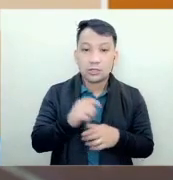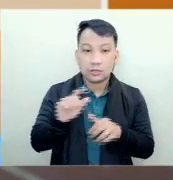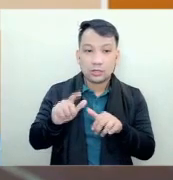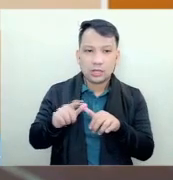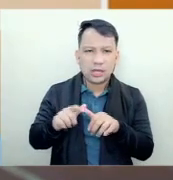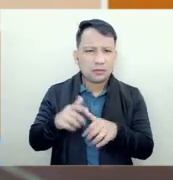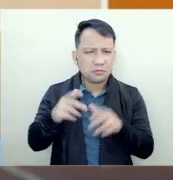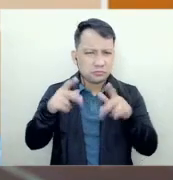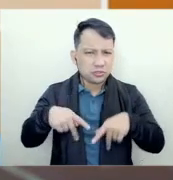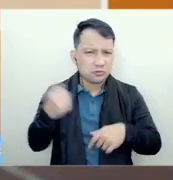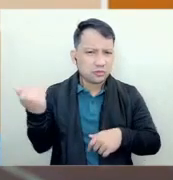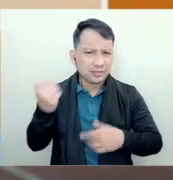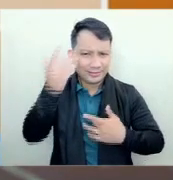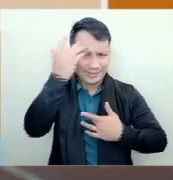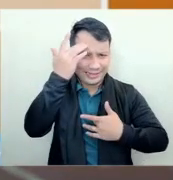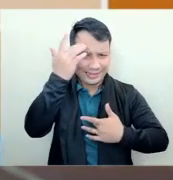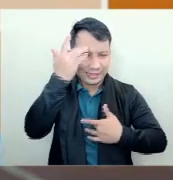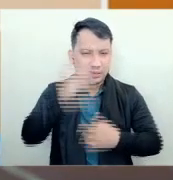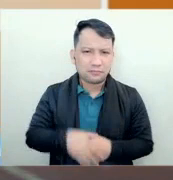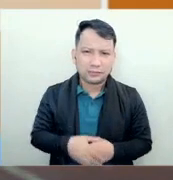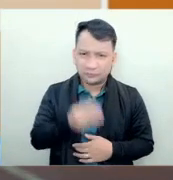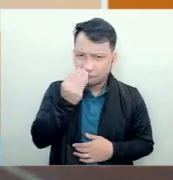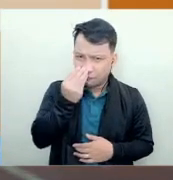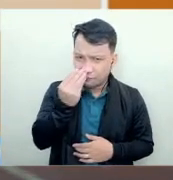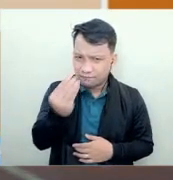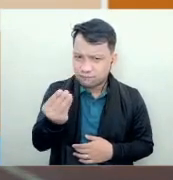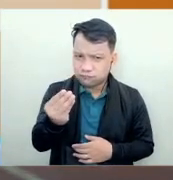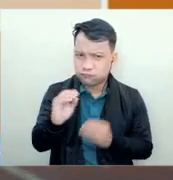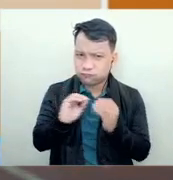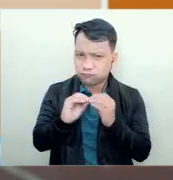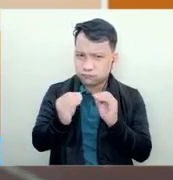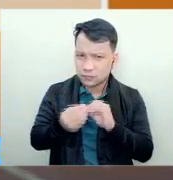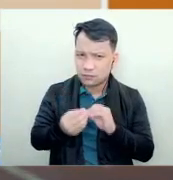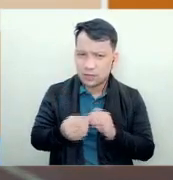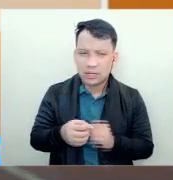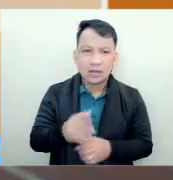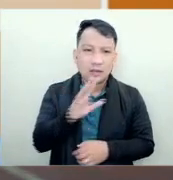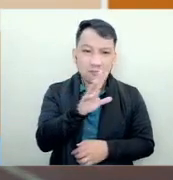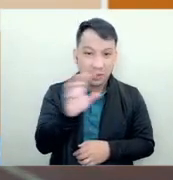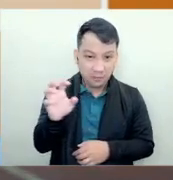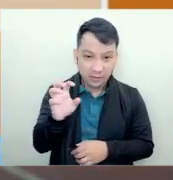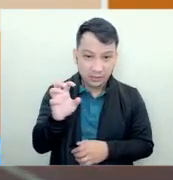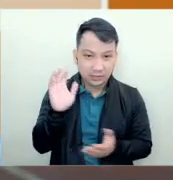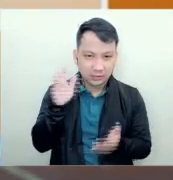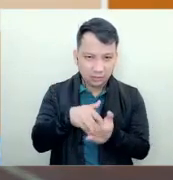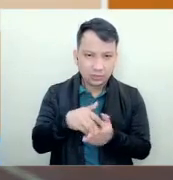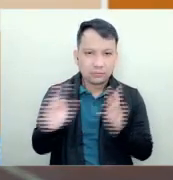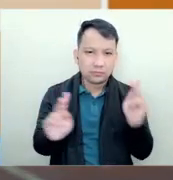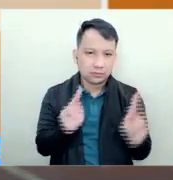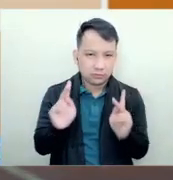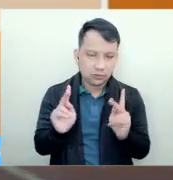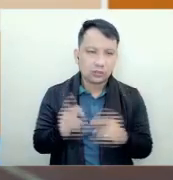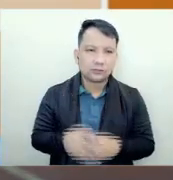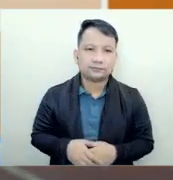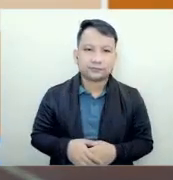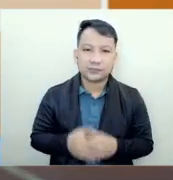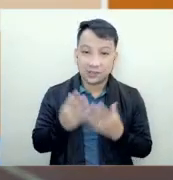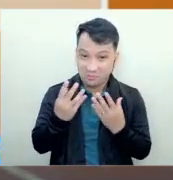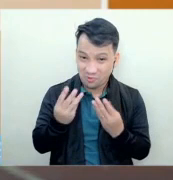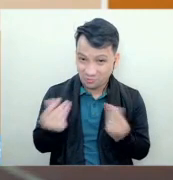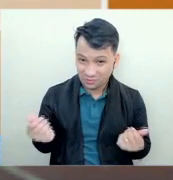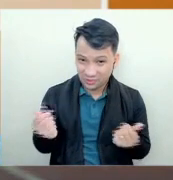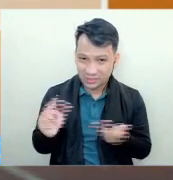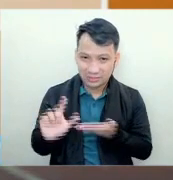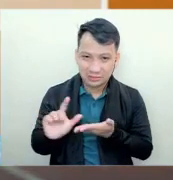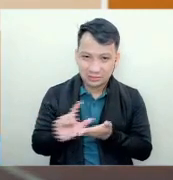comorbidities. Pero napakaliit na bilang yan kumpara sa mahigit kalahating milyon nilang populasyon. Sa ngayon, paubos na rin ang natitira